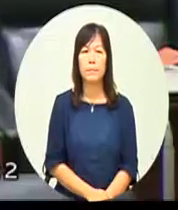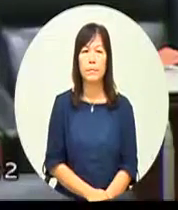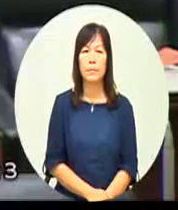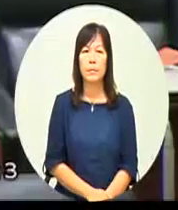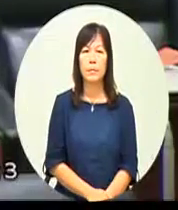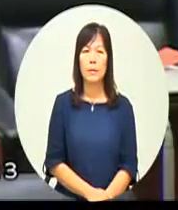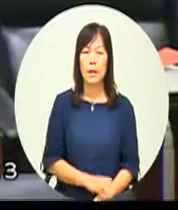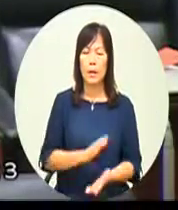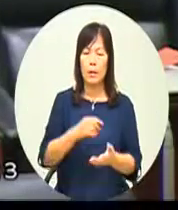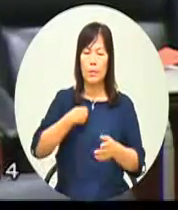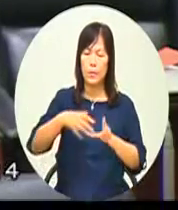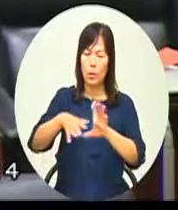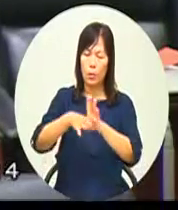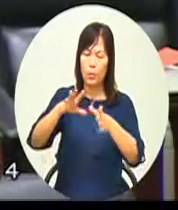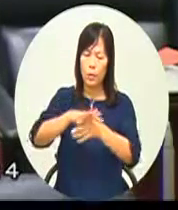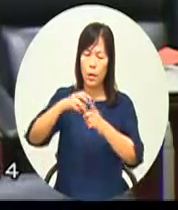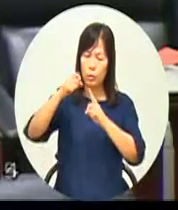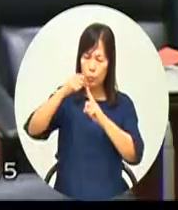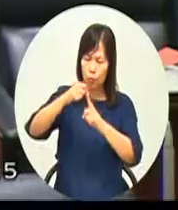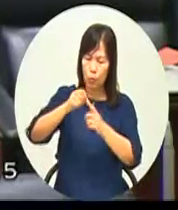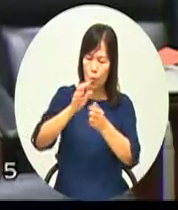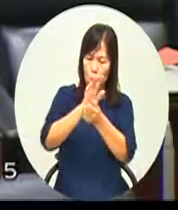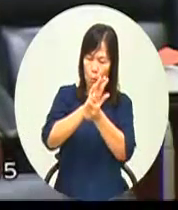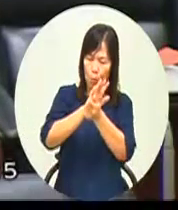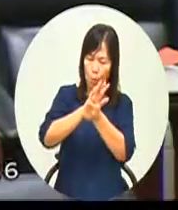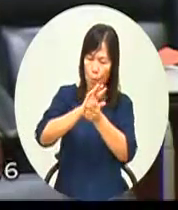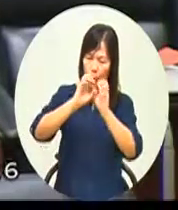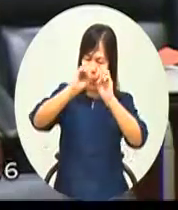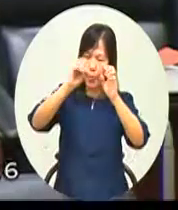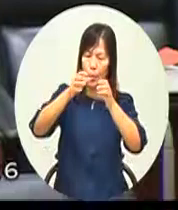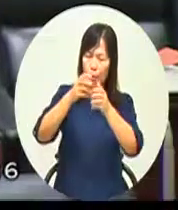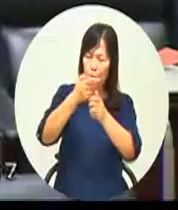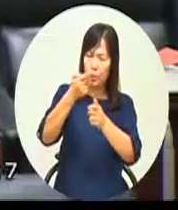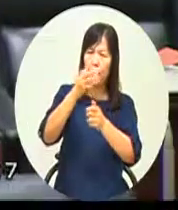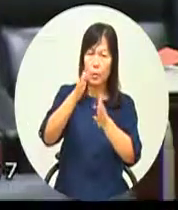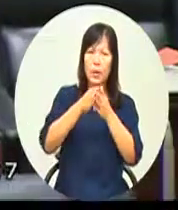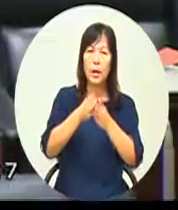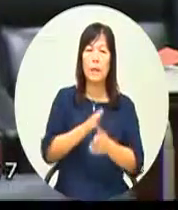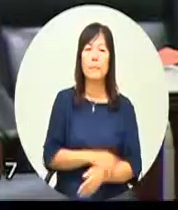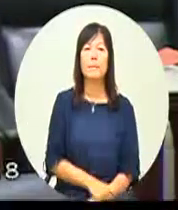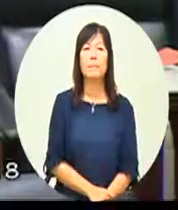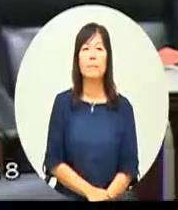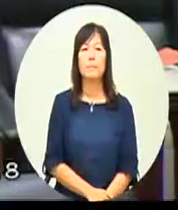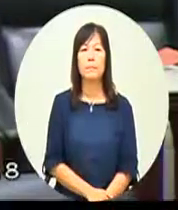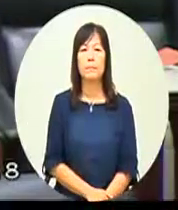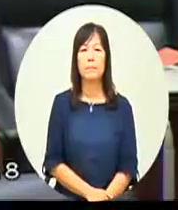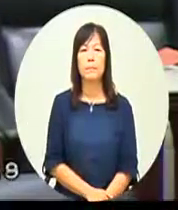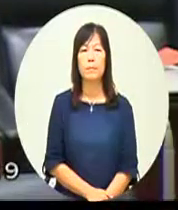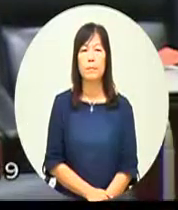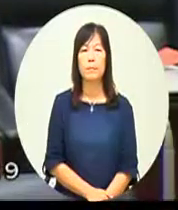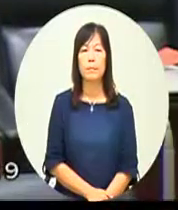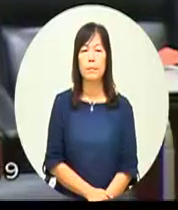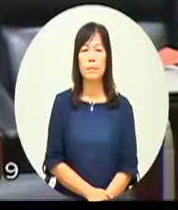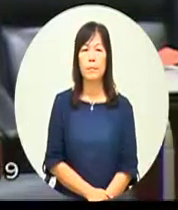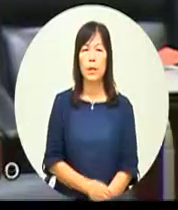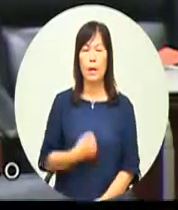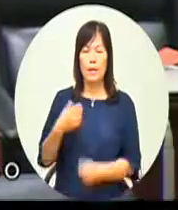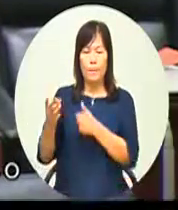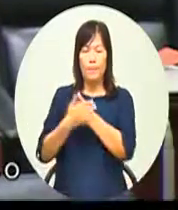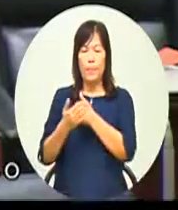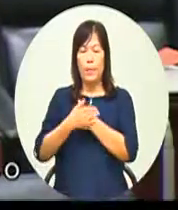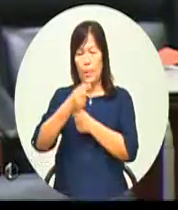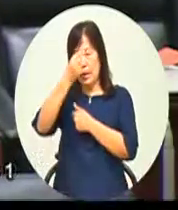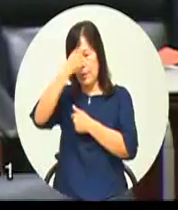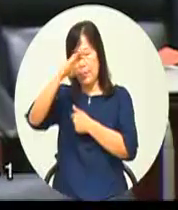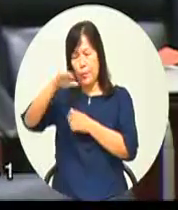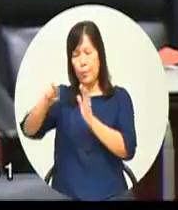哦这个效益带得更高的效益哦，啊，可以替我们凤山的文化观